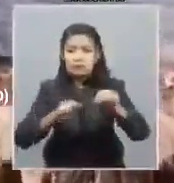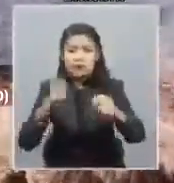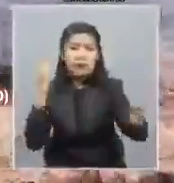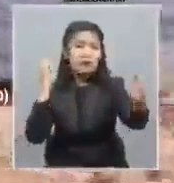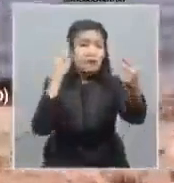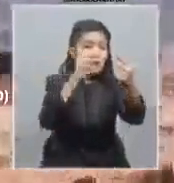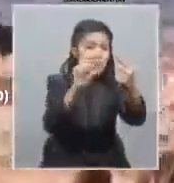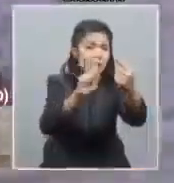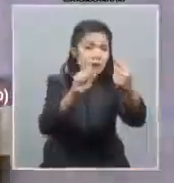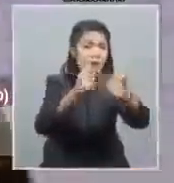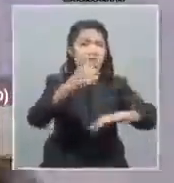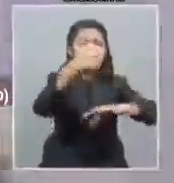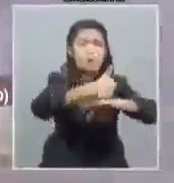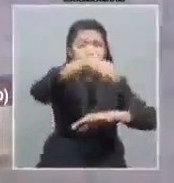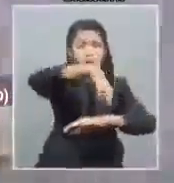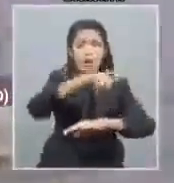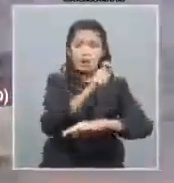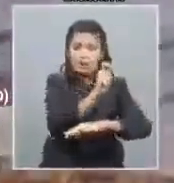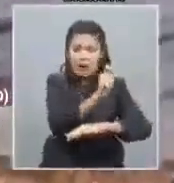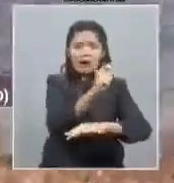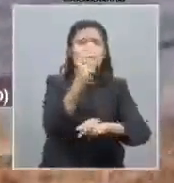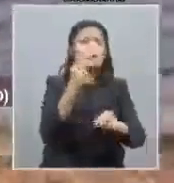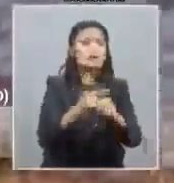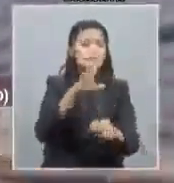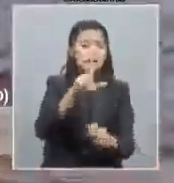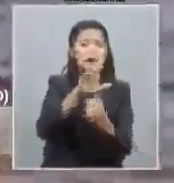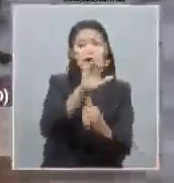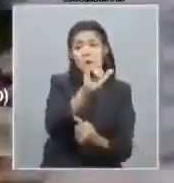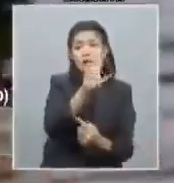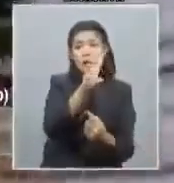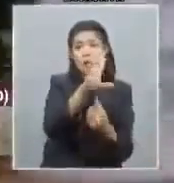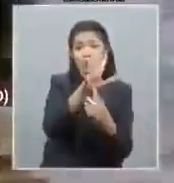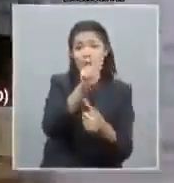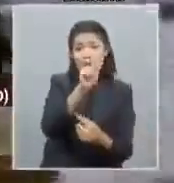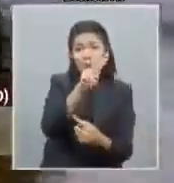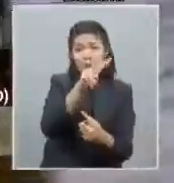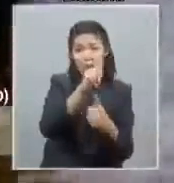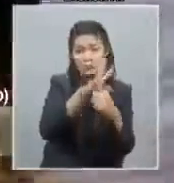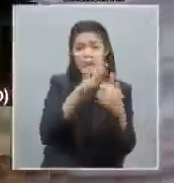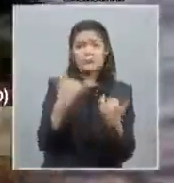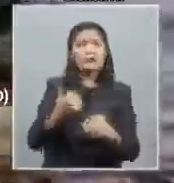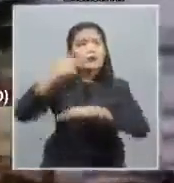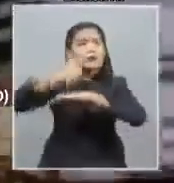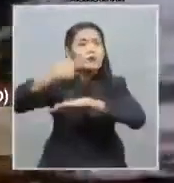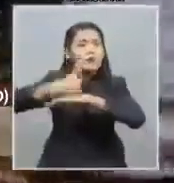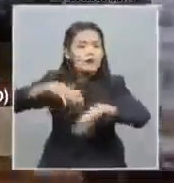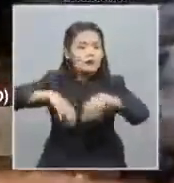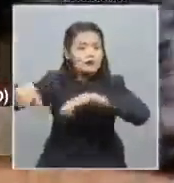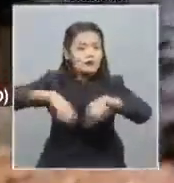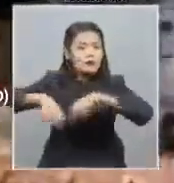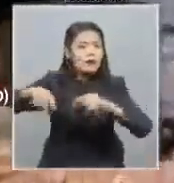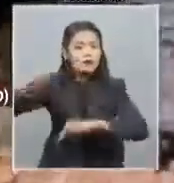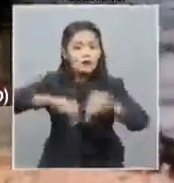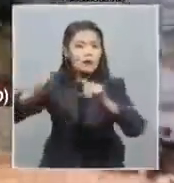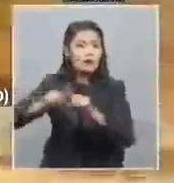ตหัวหน้าอุทยานแห่งชาติแก่งกระจานคุณชัยวัฒน์ลิ้มลิขิตอักษรซึ่งปัจจุบันเนี่ยคุณชัยวัฒน์เป็นผอ.สำนักบริหารพื้นที่อนุรัก